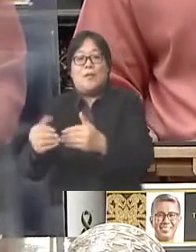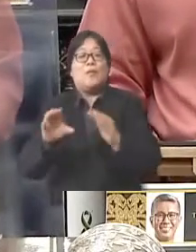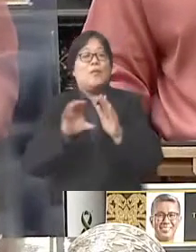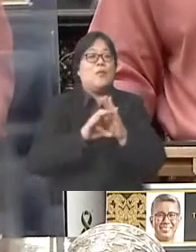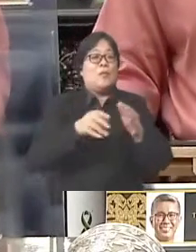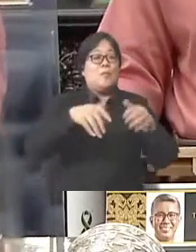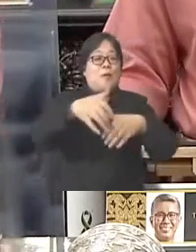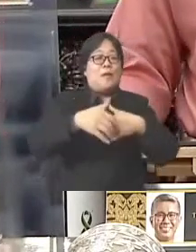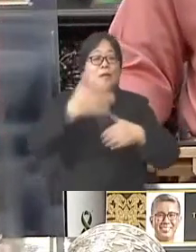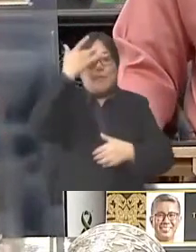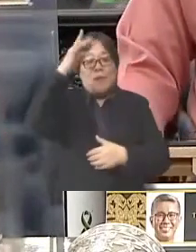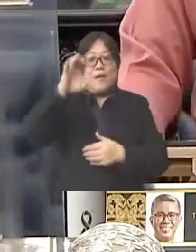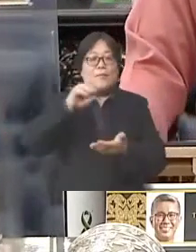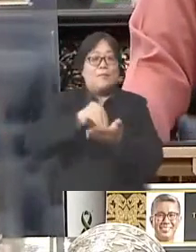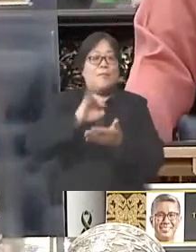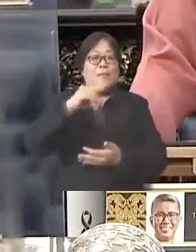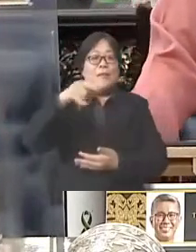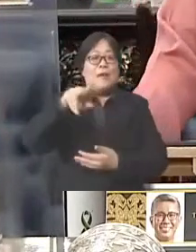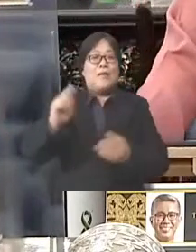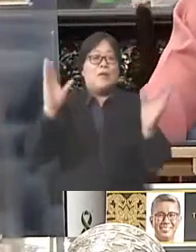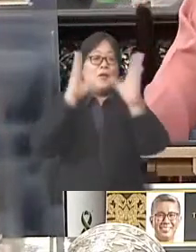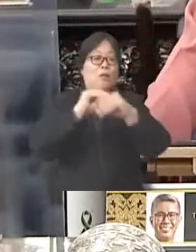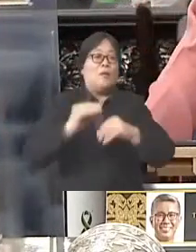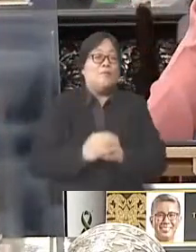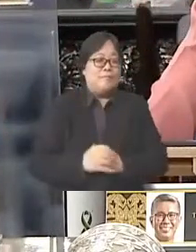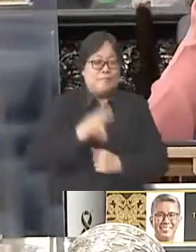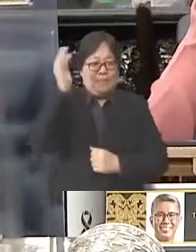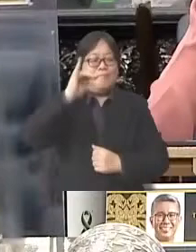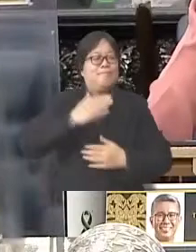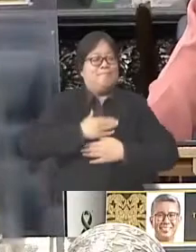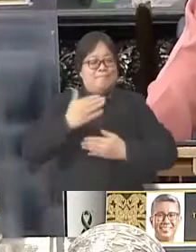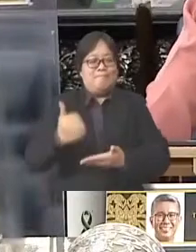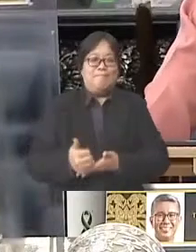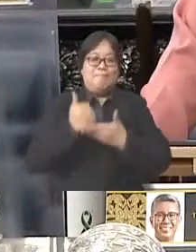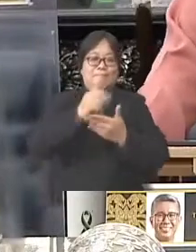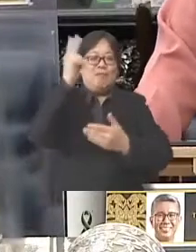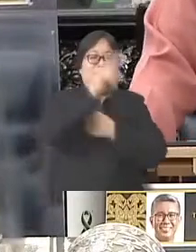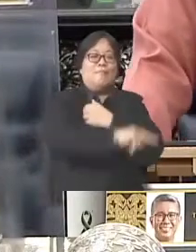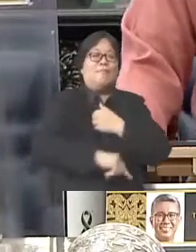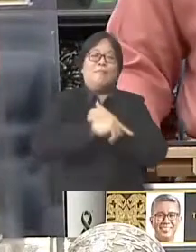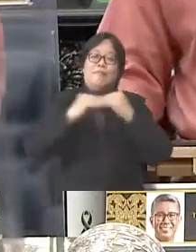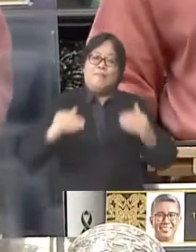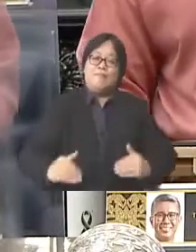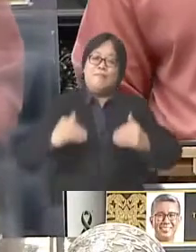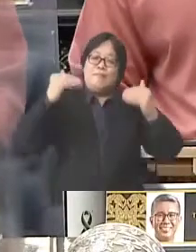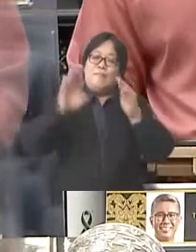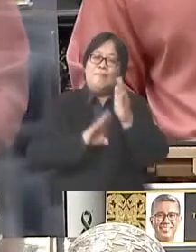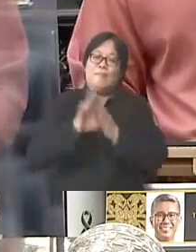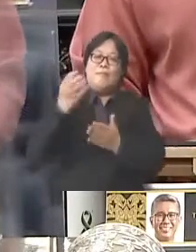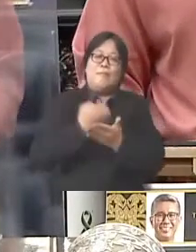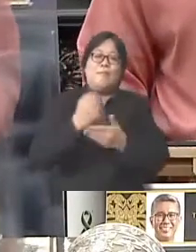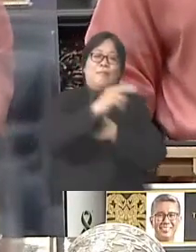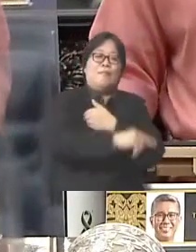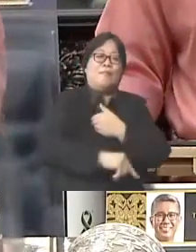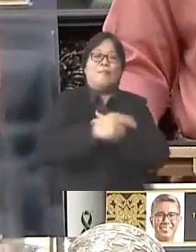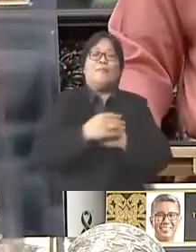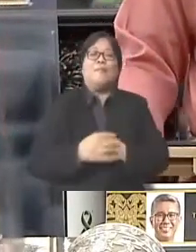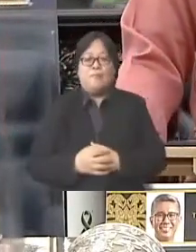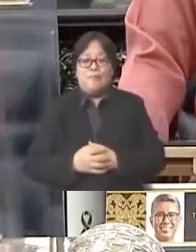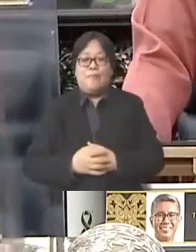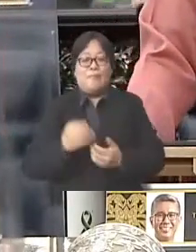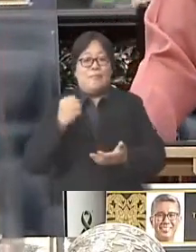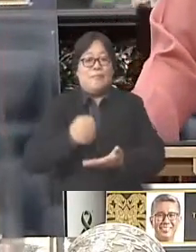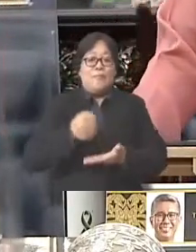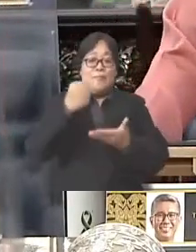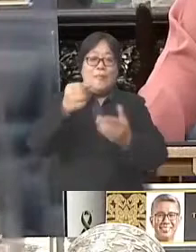seperti Project pertanian pintar di ikan selawat kerajaan juga akan prihatin membantu kerajaan Negeri meningkatkan pembangunan ekonomi Negeri cuman